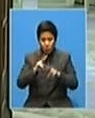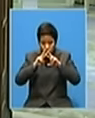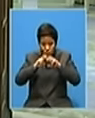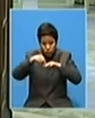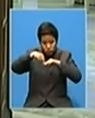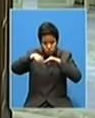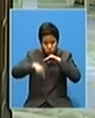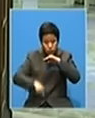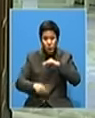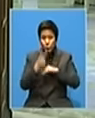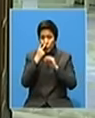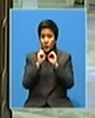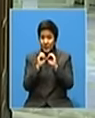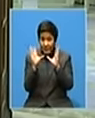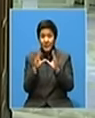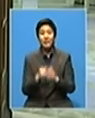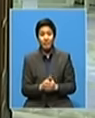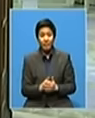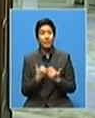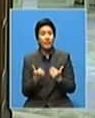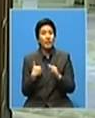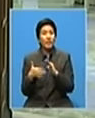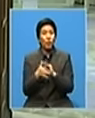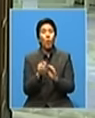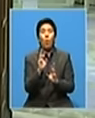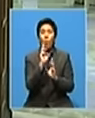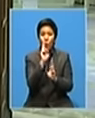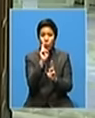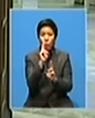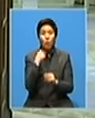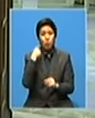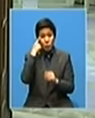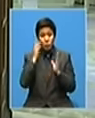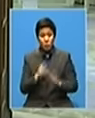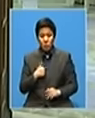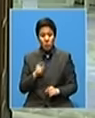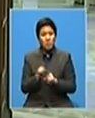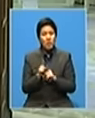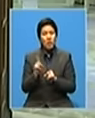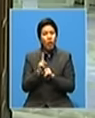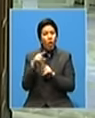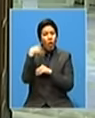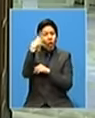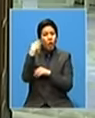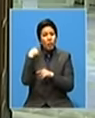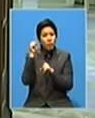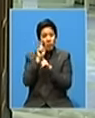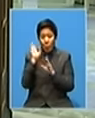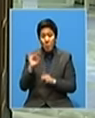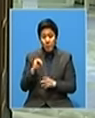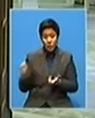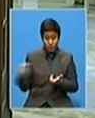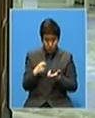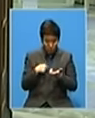ให้ได้ข้อชัดเจนนะครับก็เพราะนั้นเรามาระวังนะครับประชาชนอย่าตกเป็นเหยื่อของคนไม่ดีเหล่